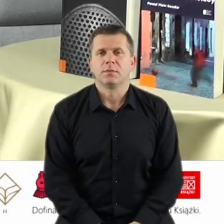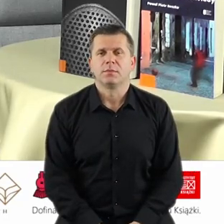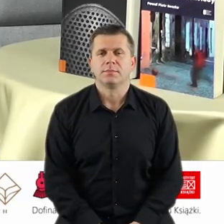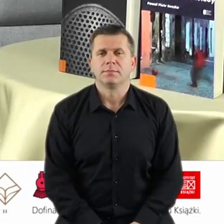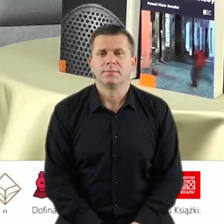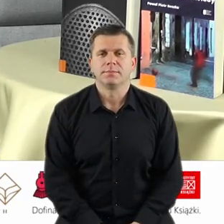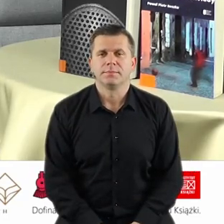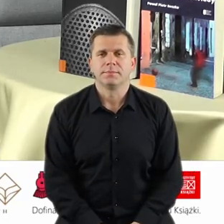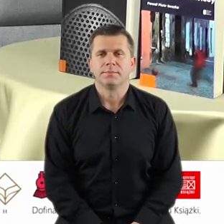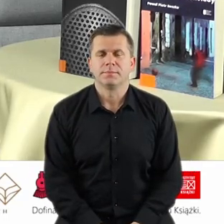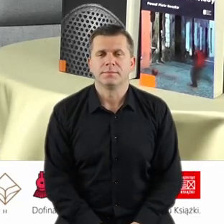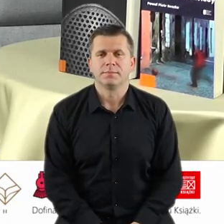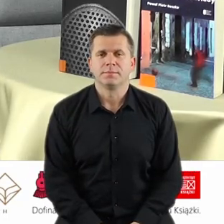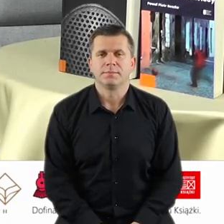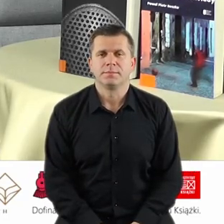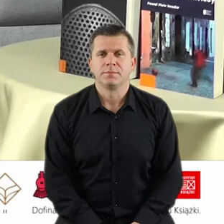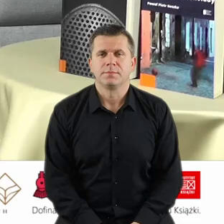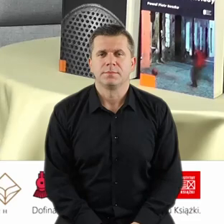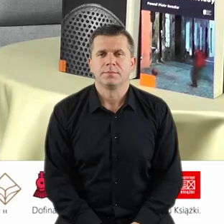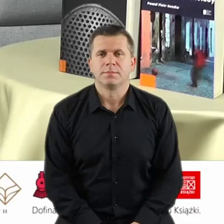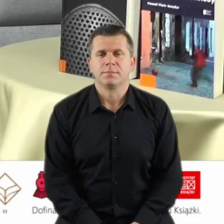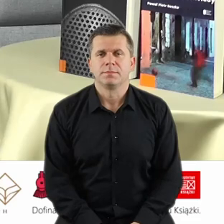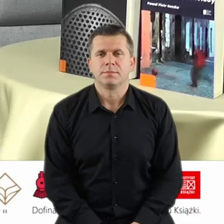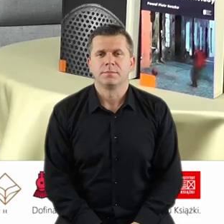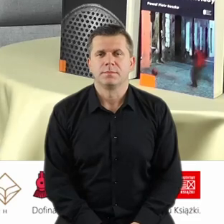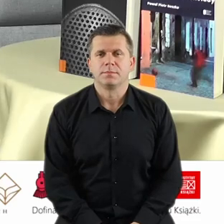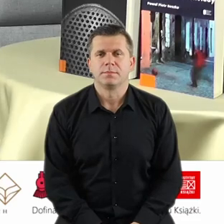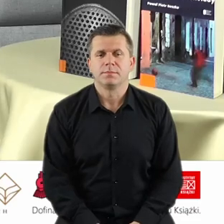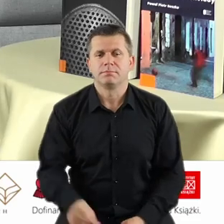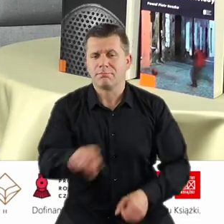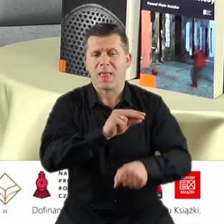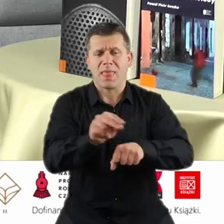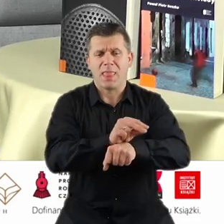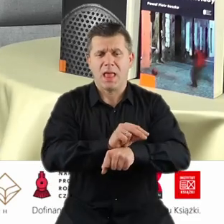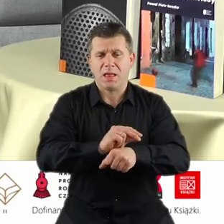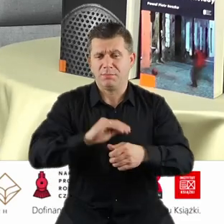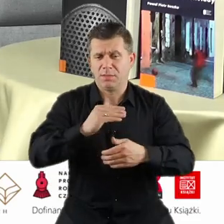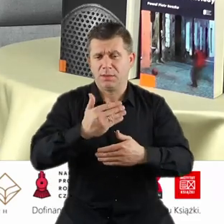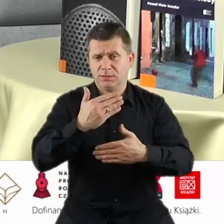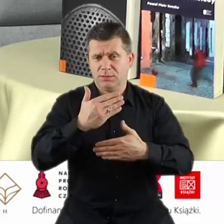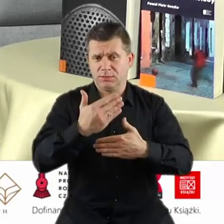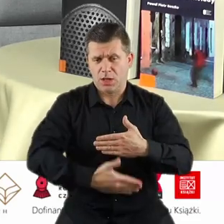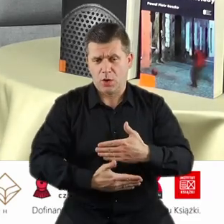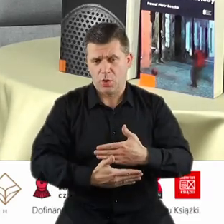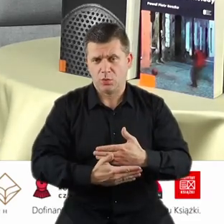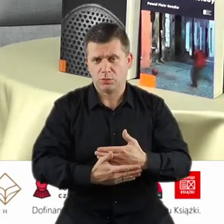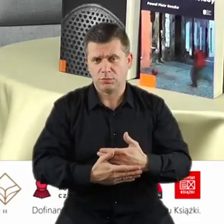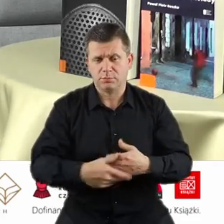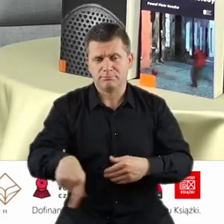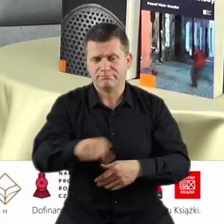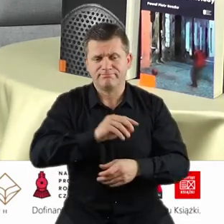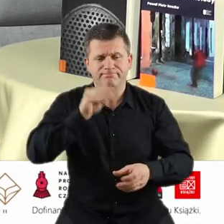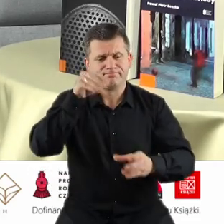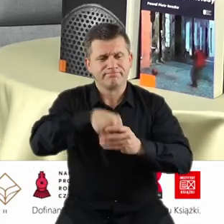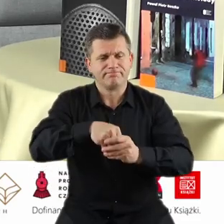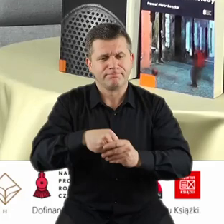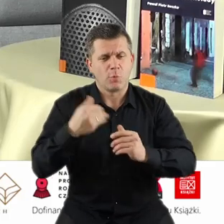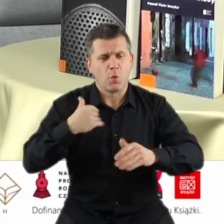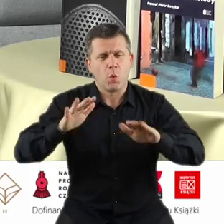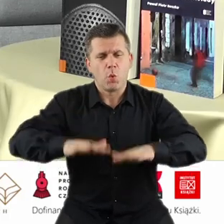której byli poddawani. I mimo że te terapie zakończyły się, że ich bytność w tych